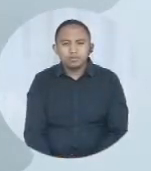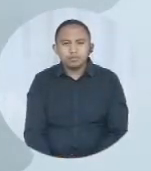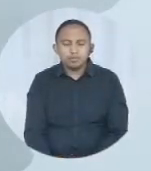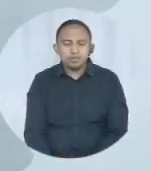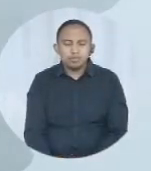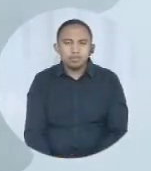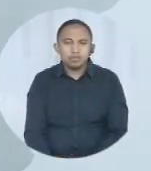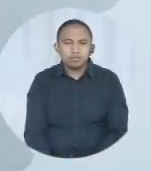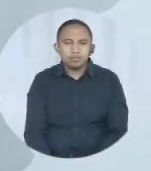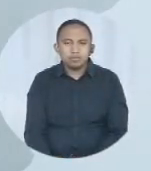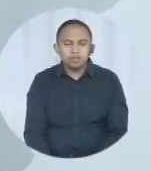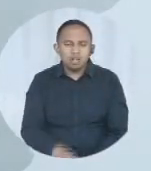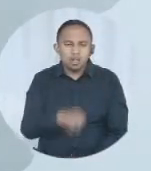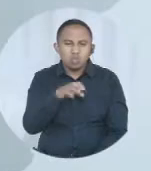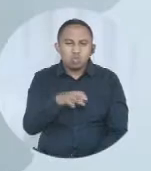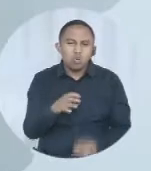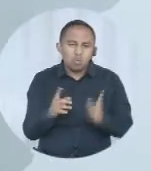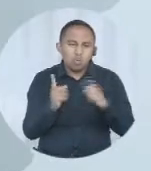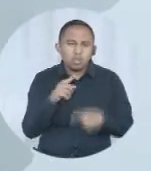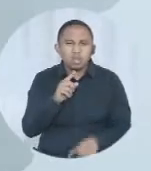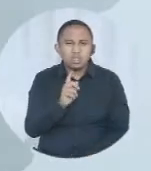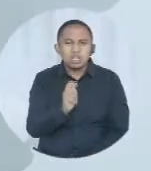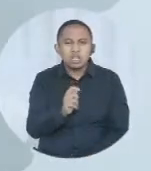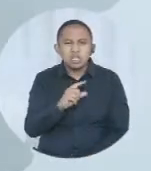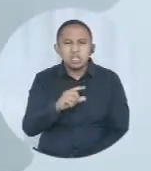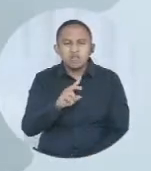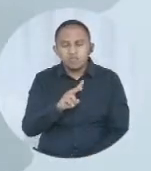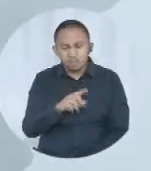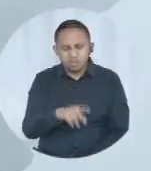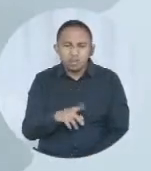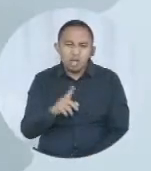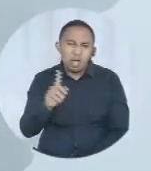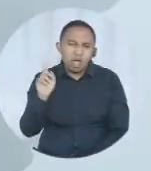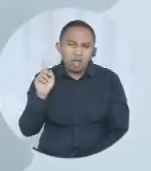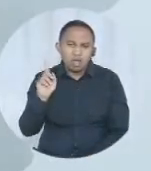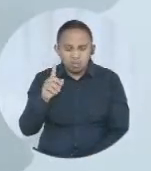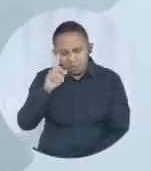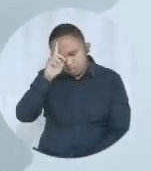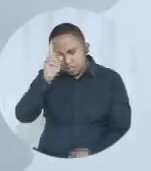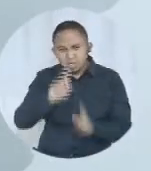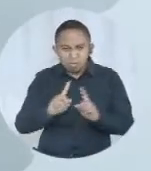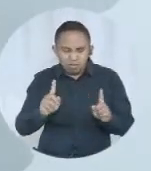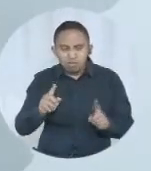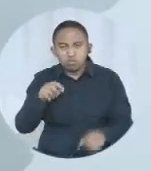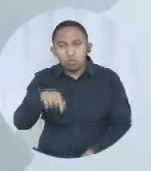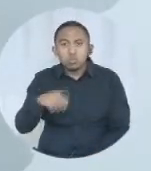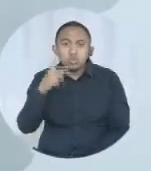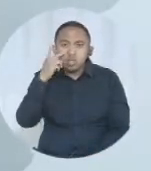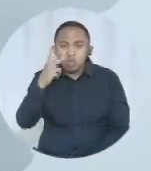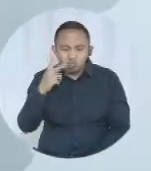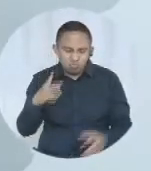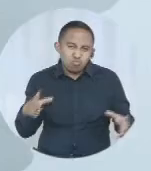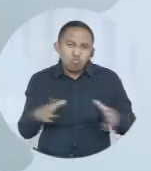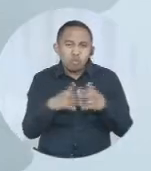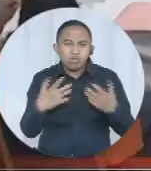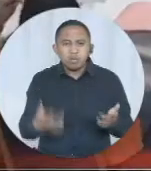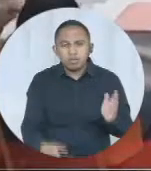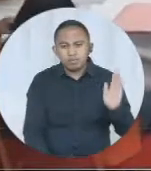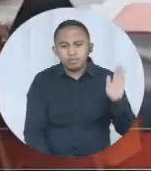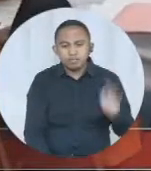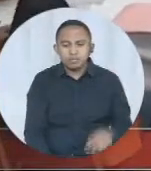ny toko TGV Mapara tany Moronomania loatra Mangoro ary Mahajanga ho arantsika miaraka ny akon'izay.